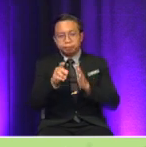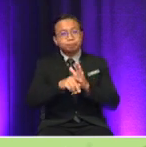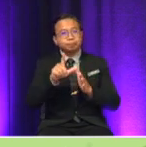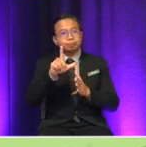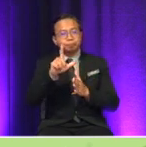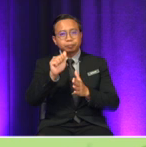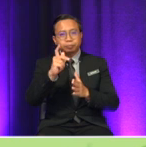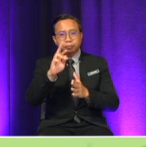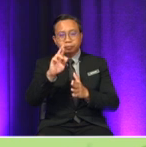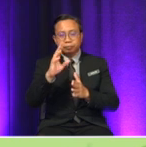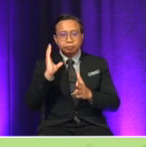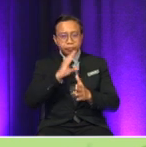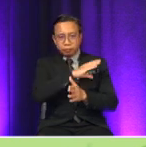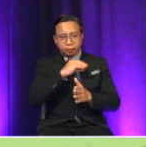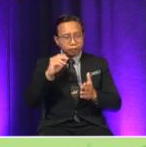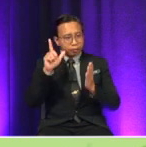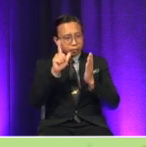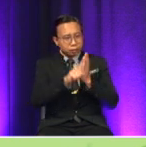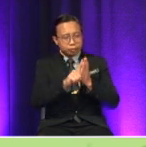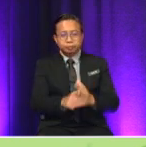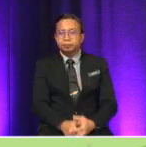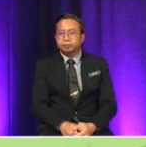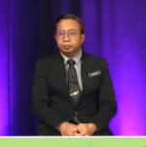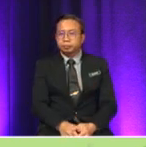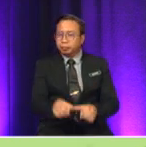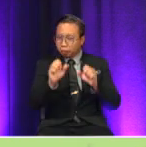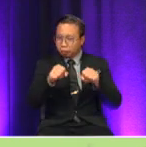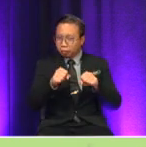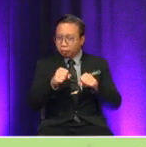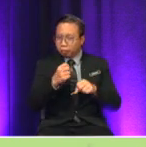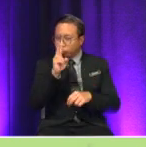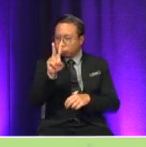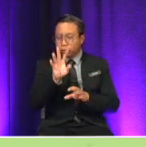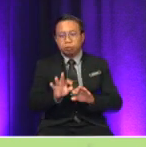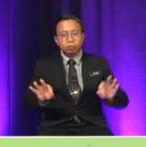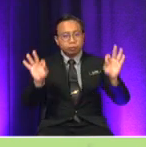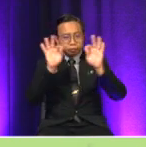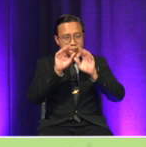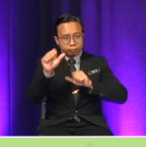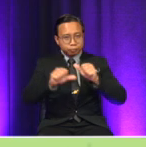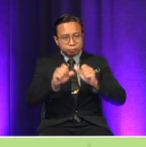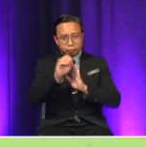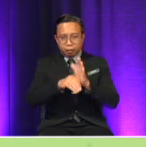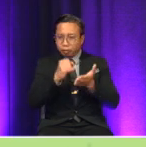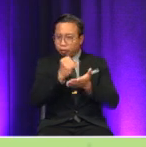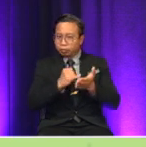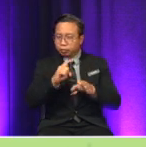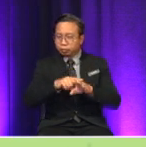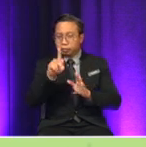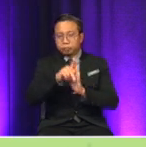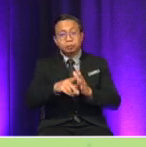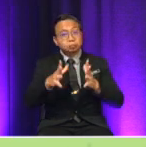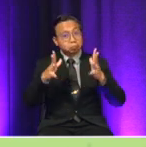dan juga menekap. Baik, Ifah, boleh tak nyatakan dua kepentingan aktiviti melukis kepada